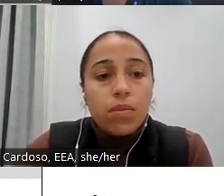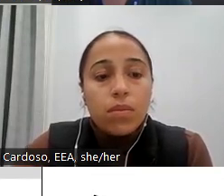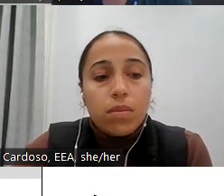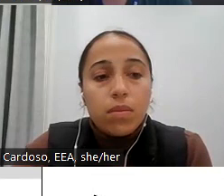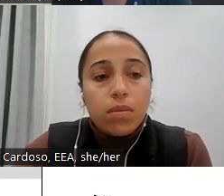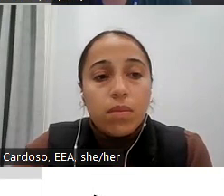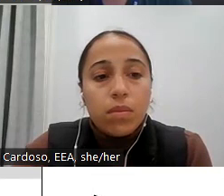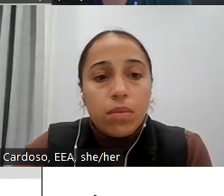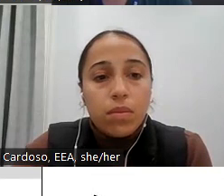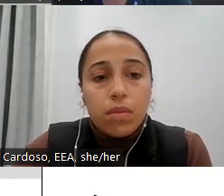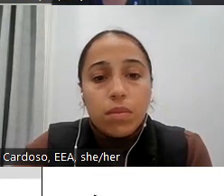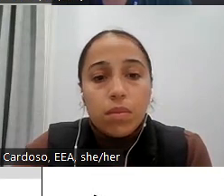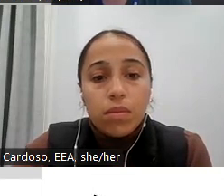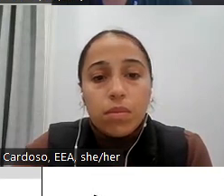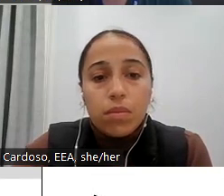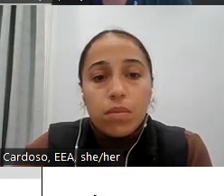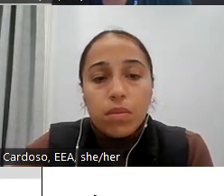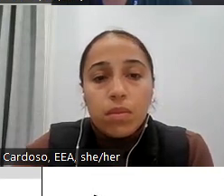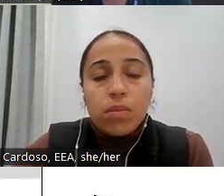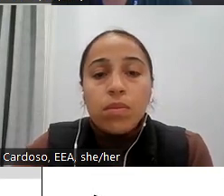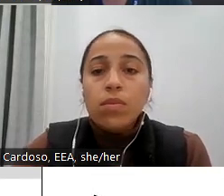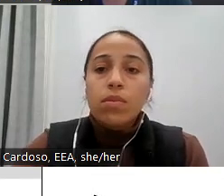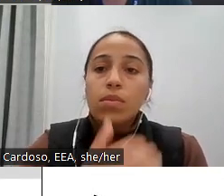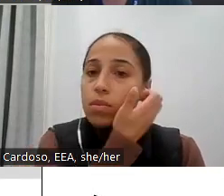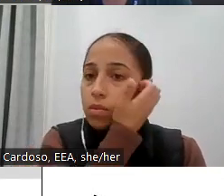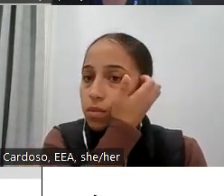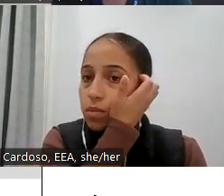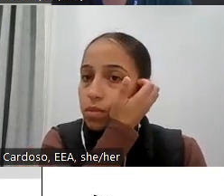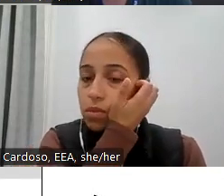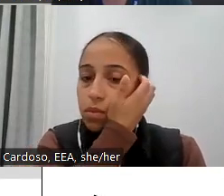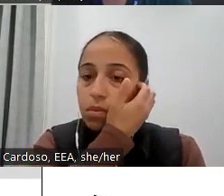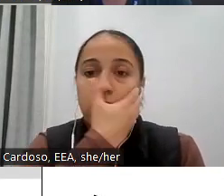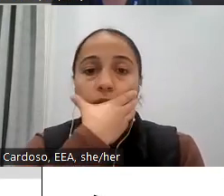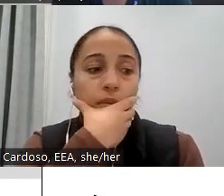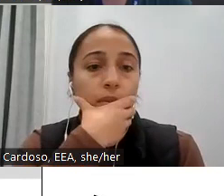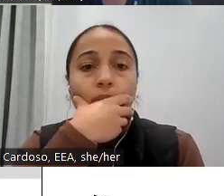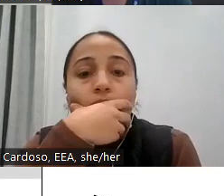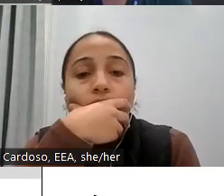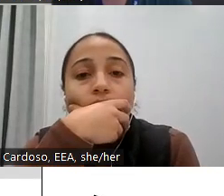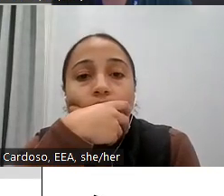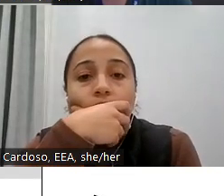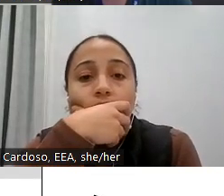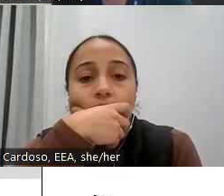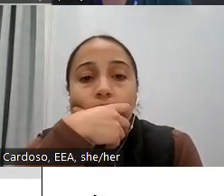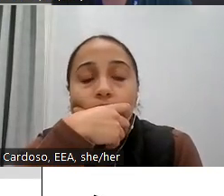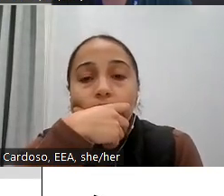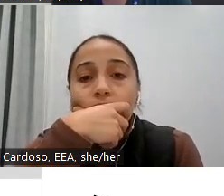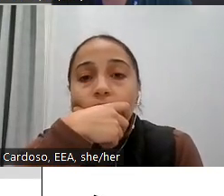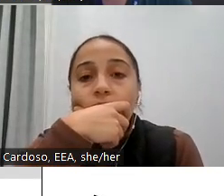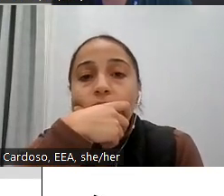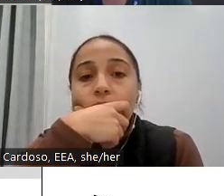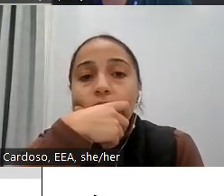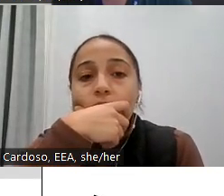Comme ça, métrique ça que nous avons là. Entities that we're looking at. nous avons une entité qui nous regarde